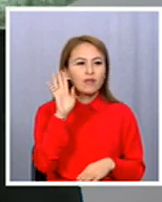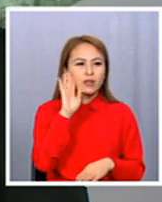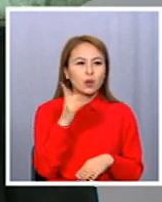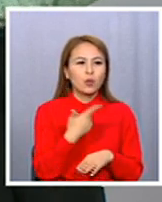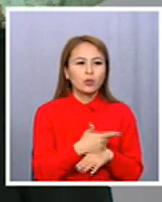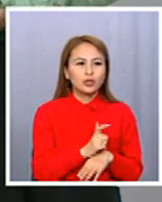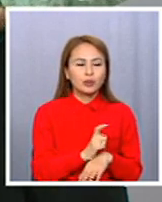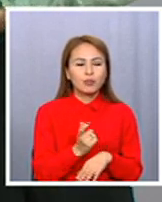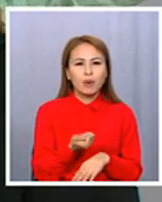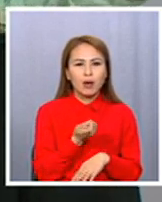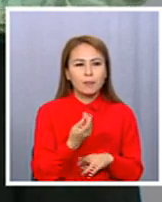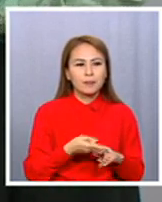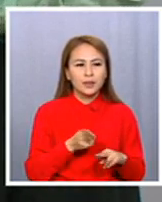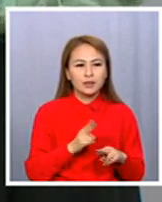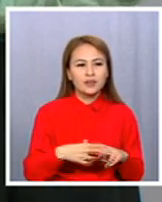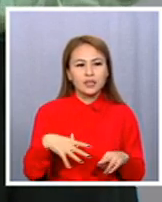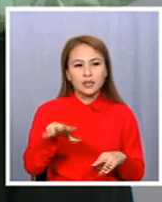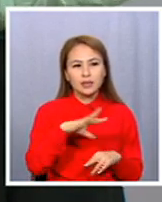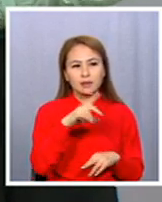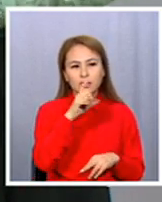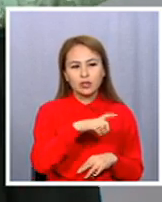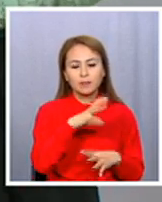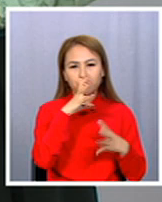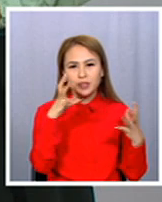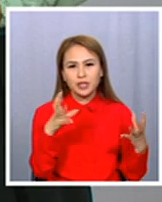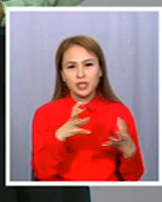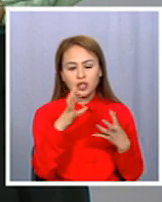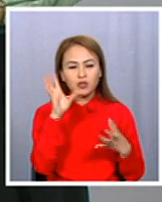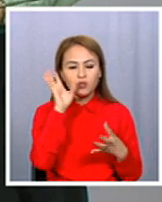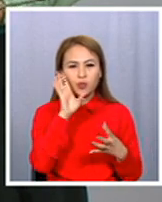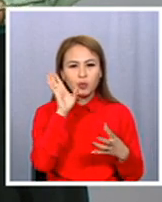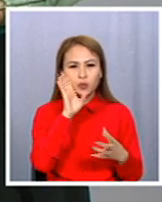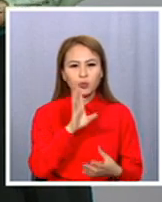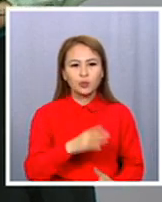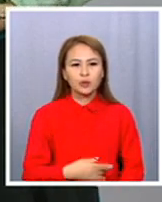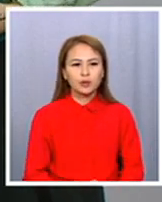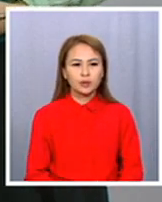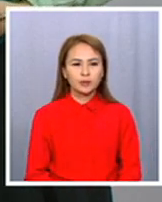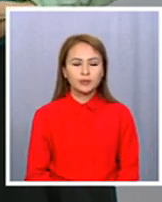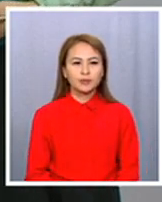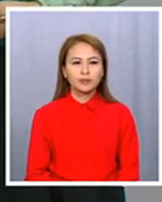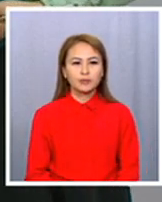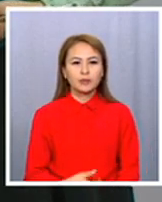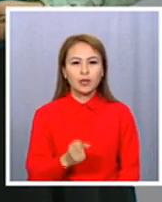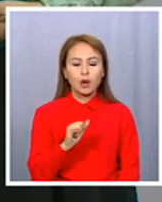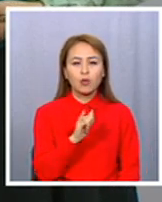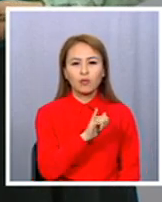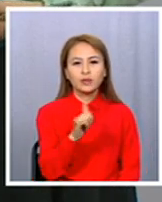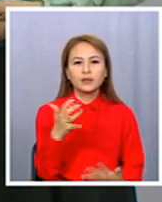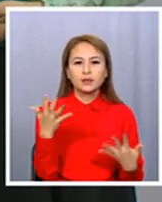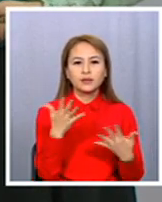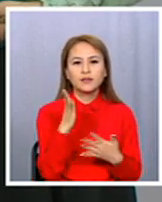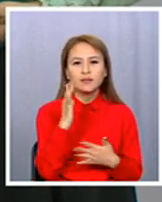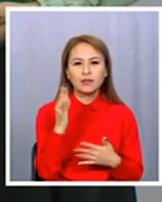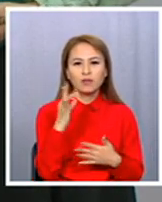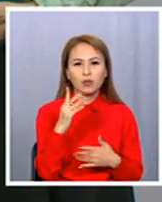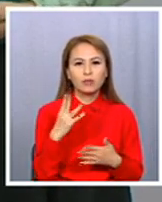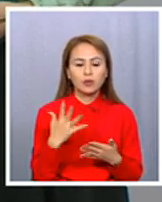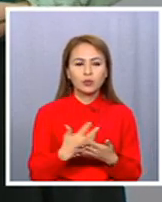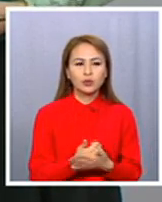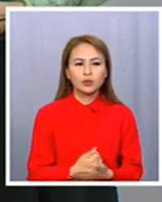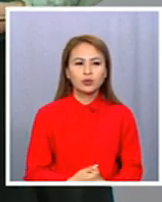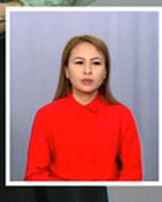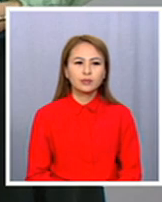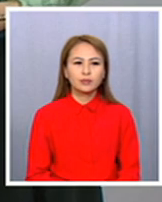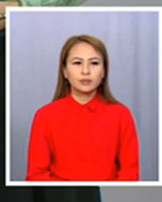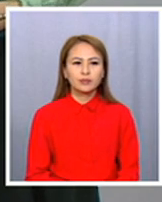мало, поэтому все люди должны беречь воду. А у вас какие выводы получились, ребята?